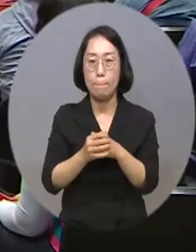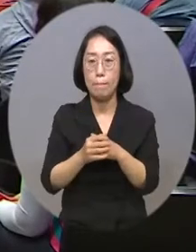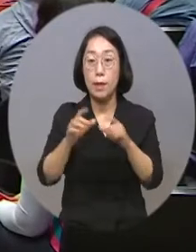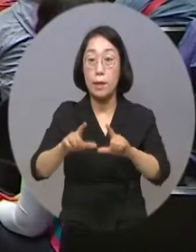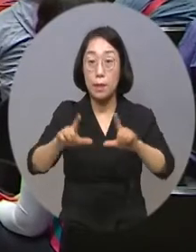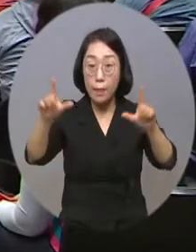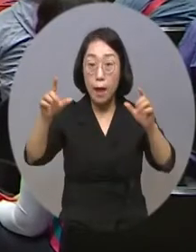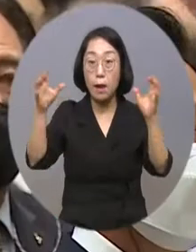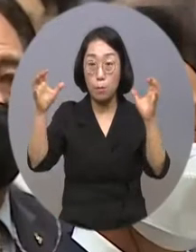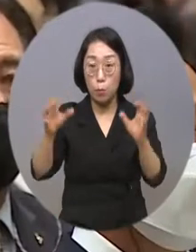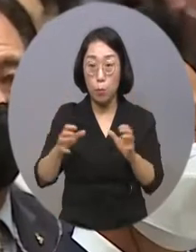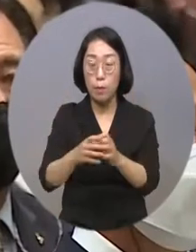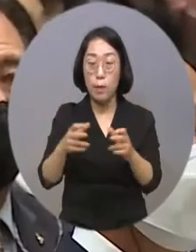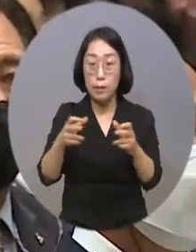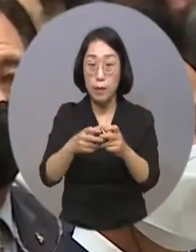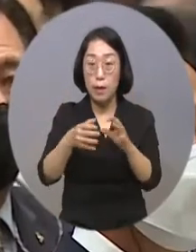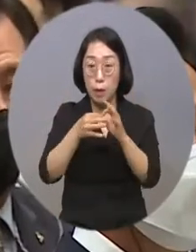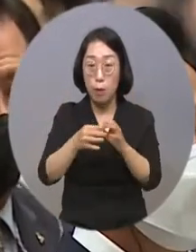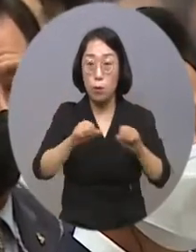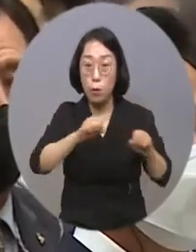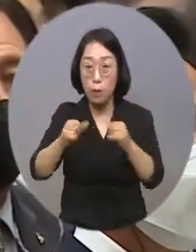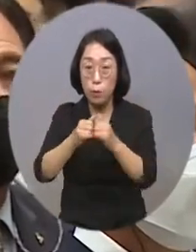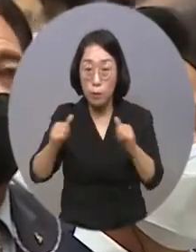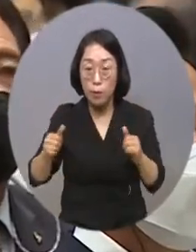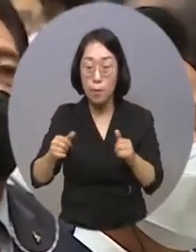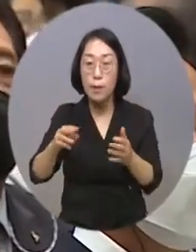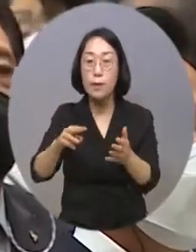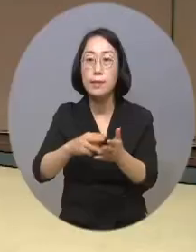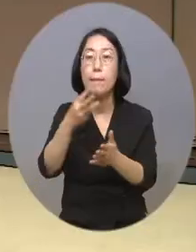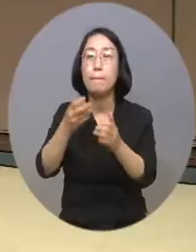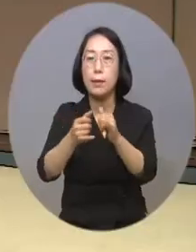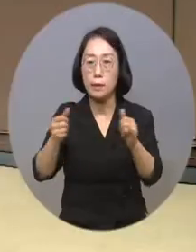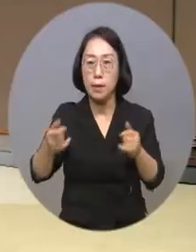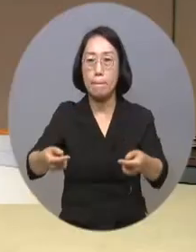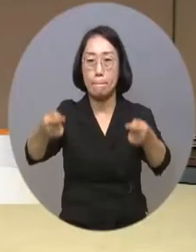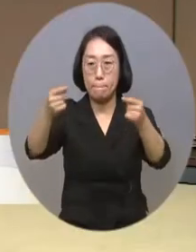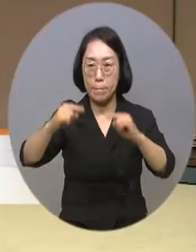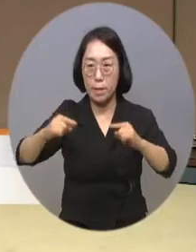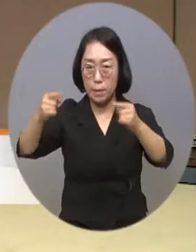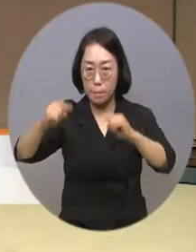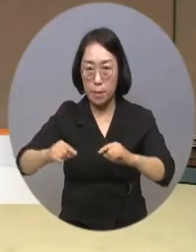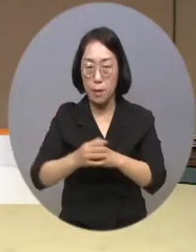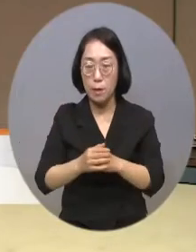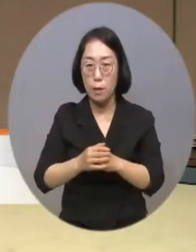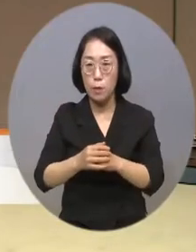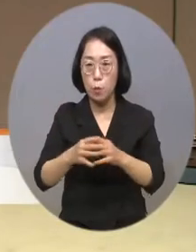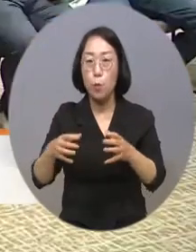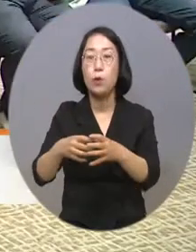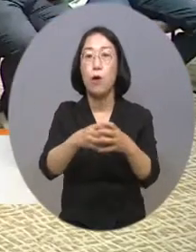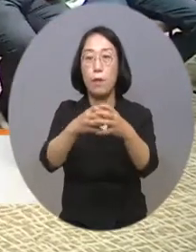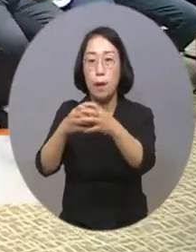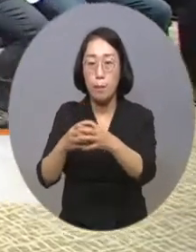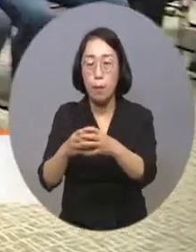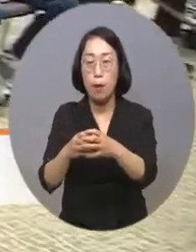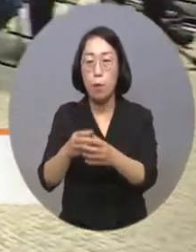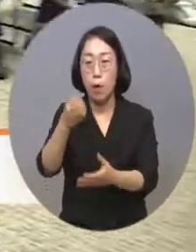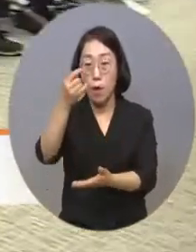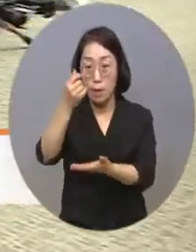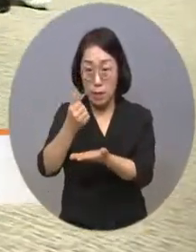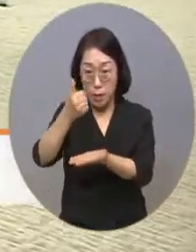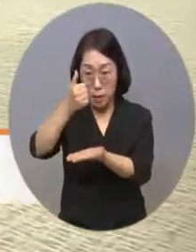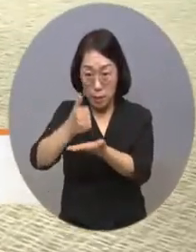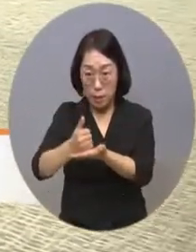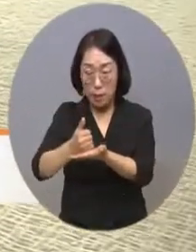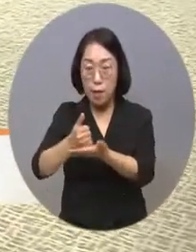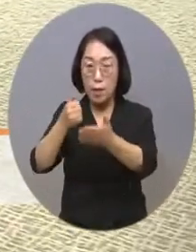이날 행사에는 장애인 관계자 300여 명이 참석한 가운데 한국장애인단체 총연합회 박마루 사무총장이 첫